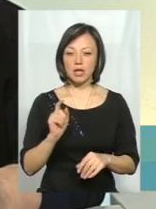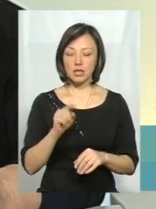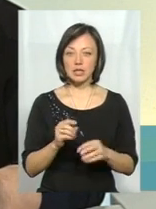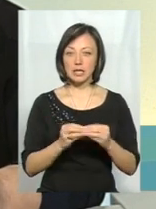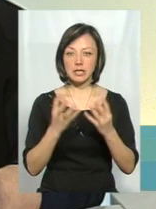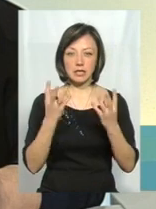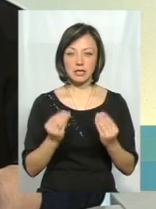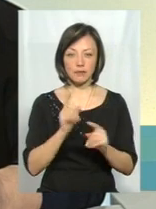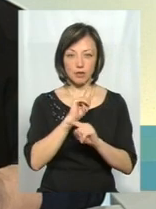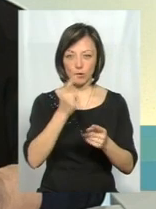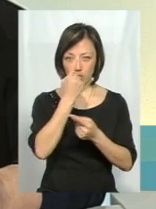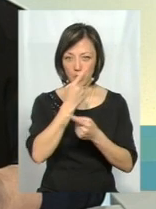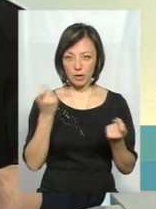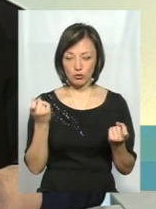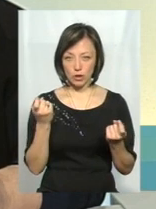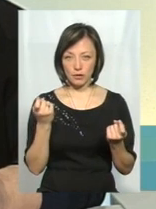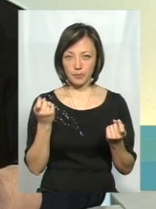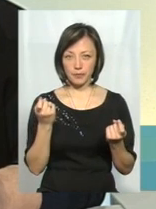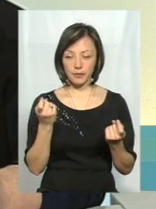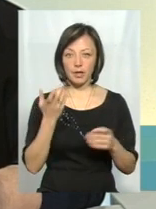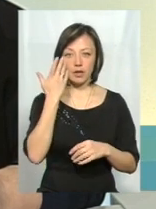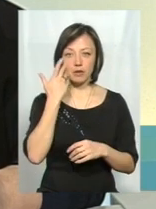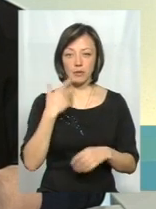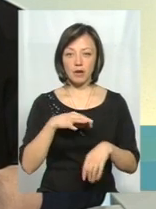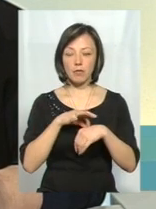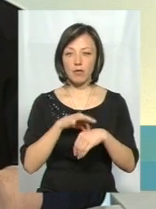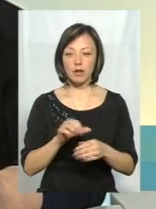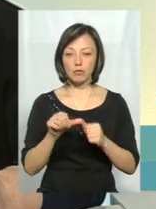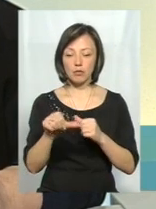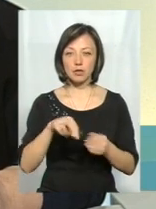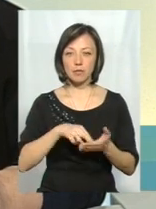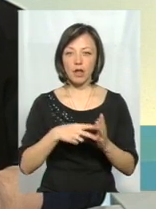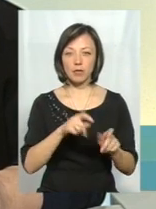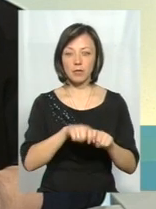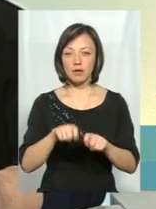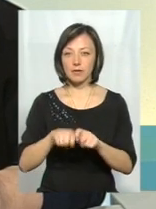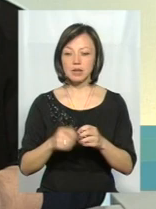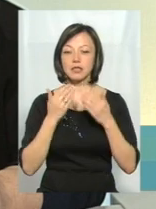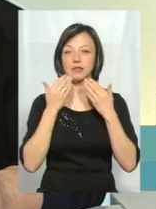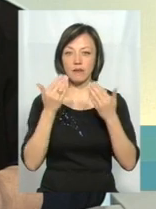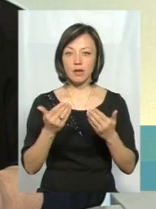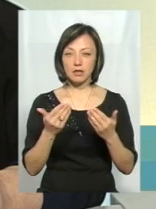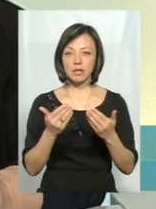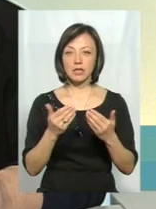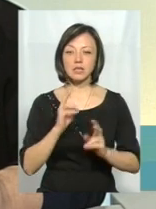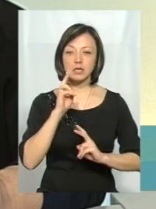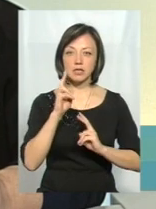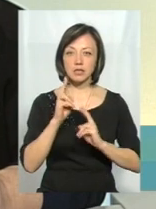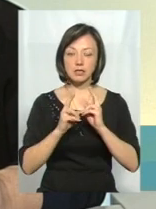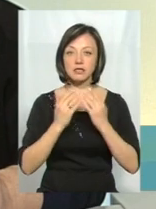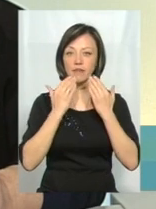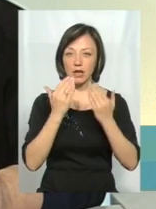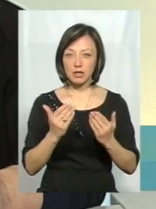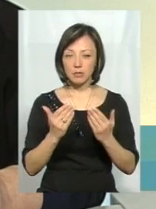10 днів не будемо попереджати. При проведенні позапланових перевірок за зверненням, тобто за скаргою, за зверненням